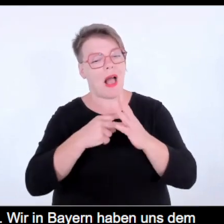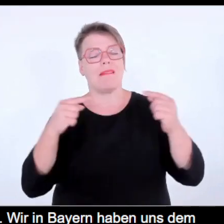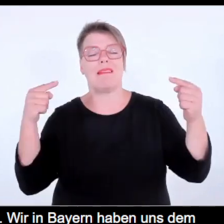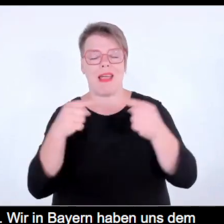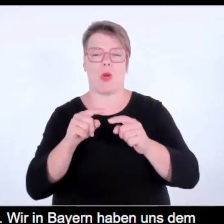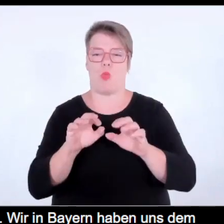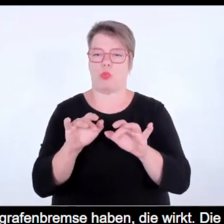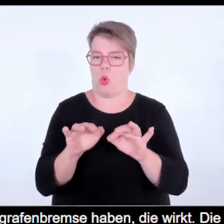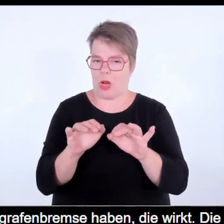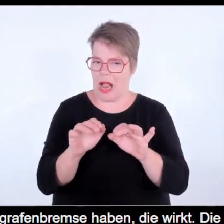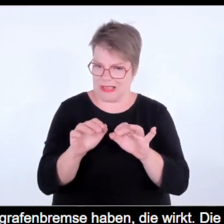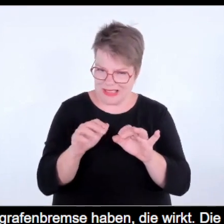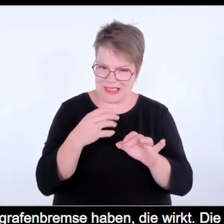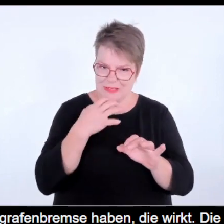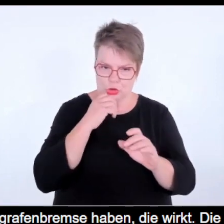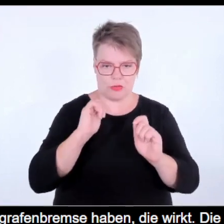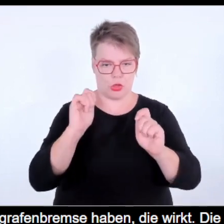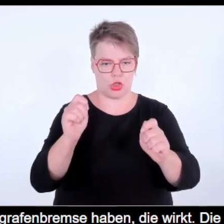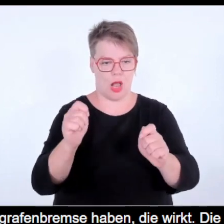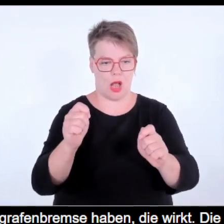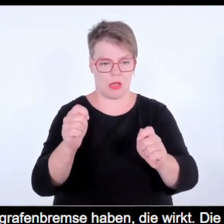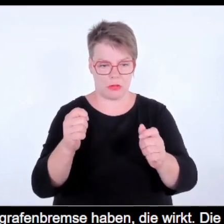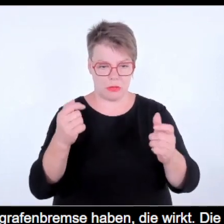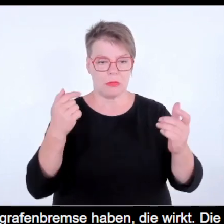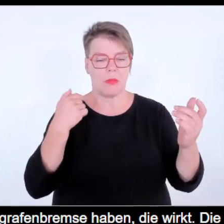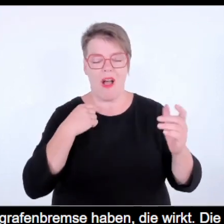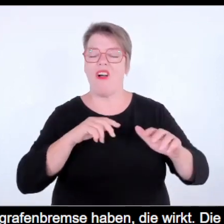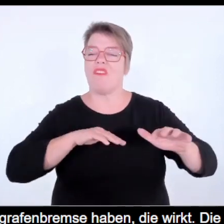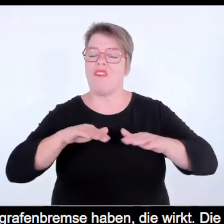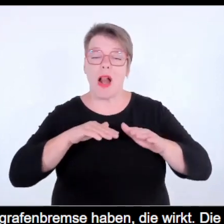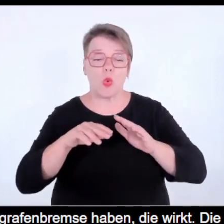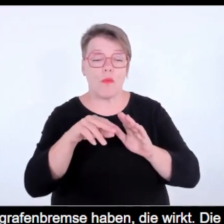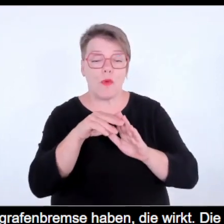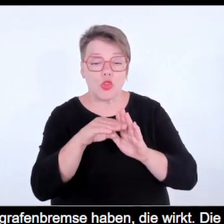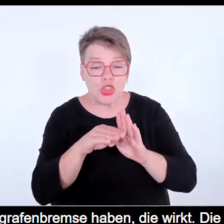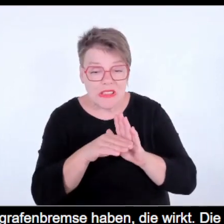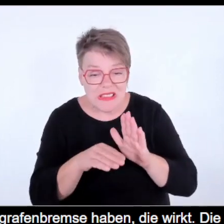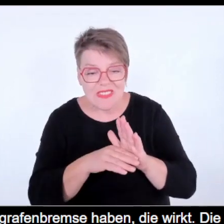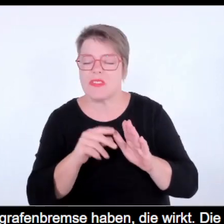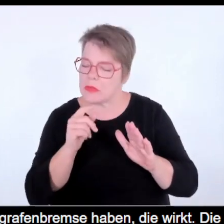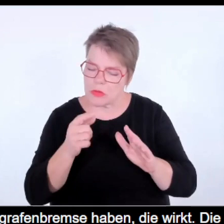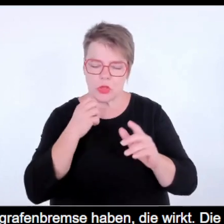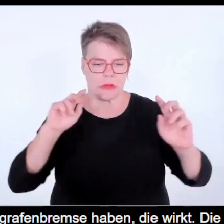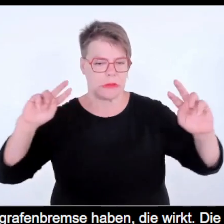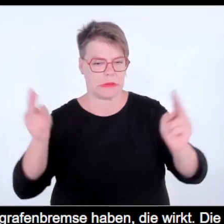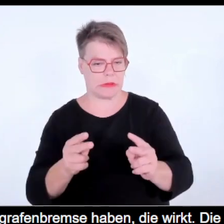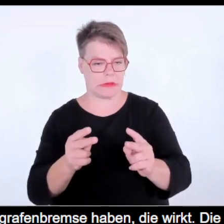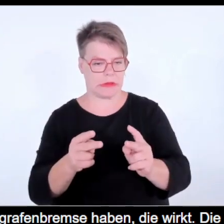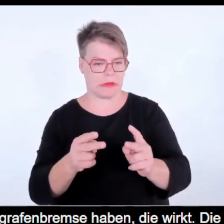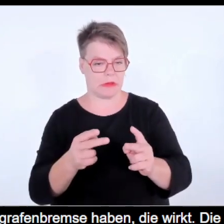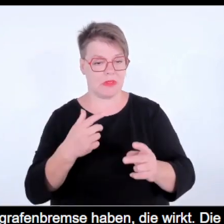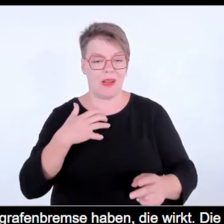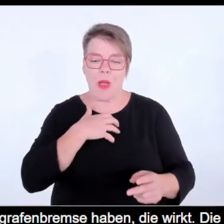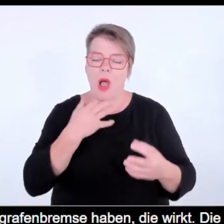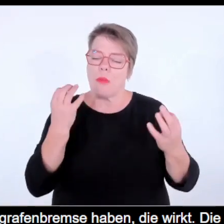Zweitens. Wir verschärfen die Paragrafenbremse. Statt dem bisherigen Konzept, ein neues Gesetz kommt, ein